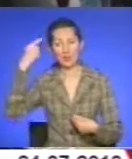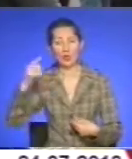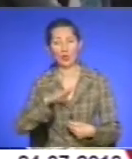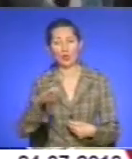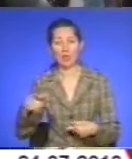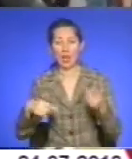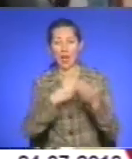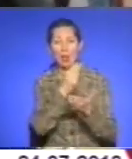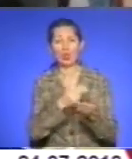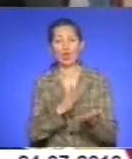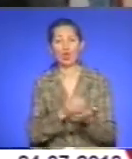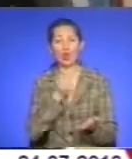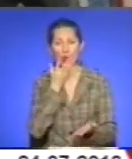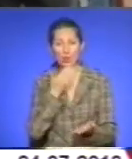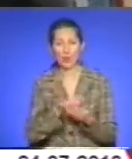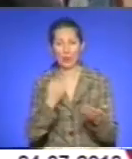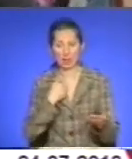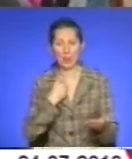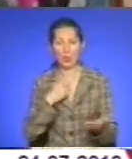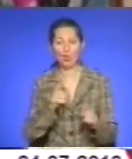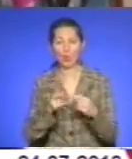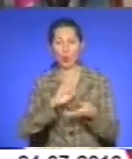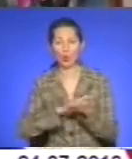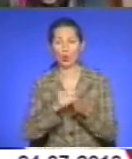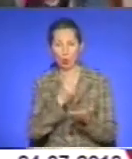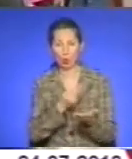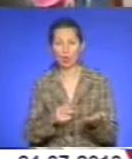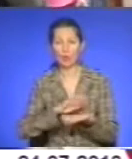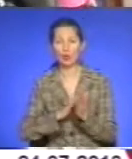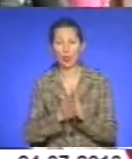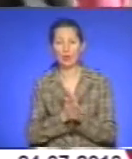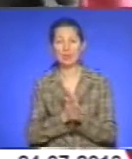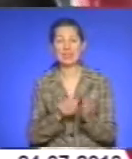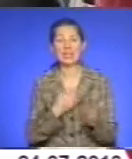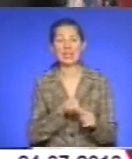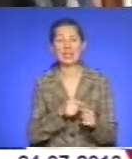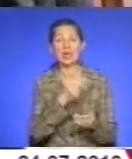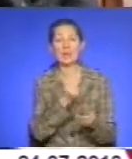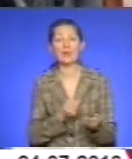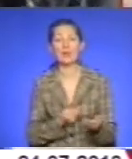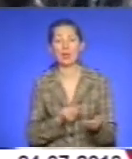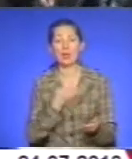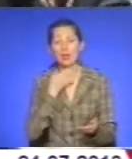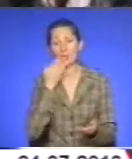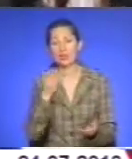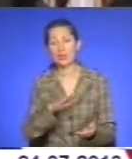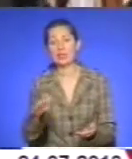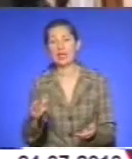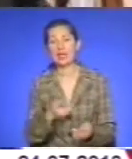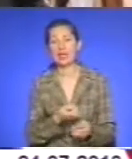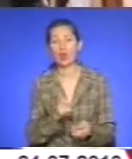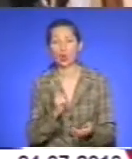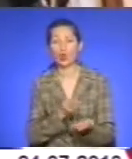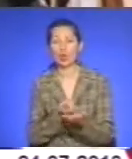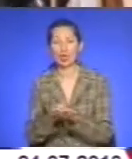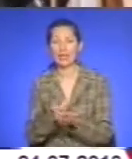як ми з художниками погодили, які ми будемо малюнки малювати, ми опитали дітей, котрі лежали, котрі їм мультики найкраще